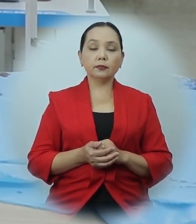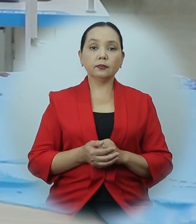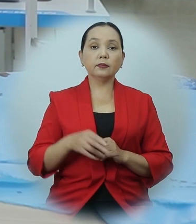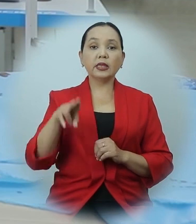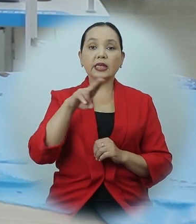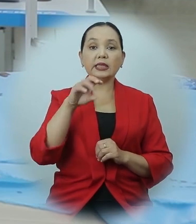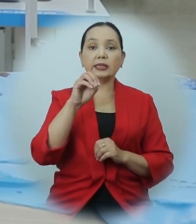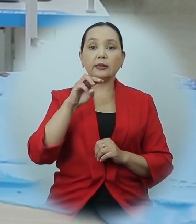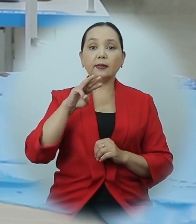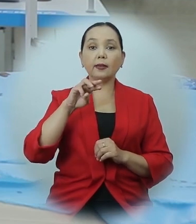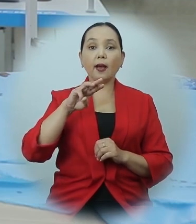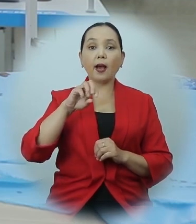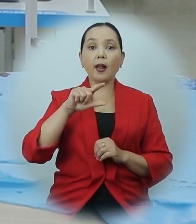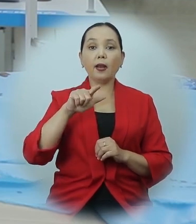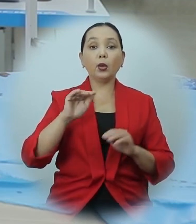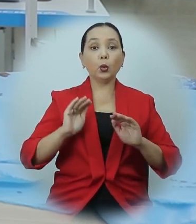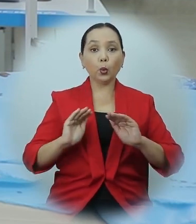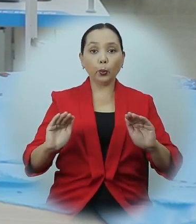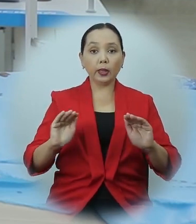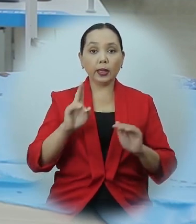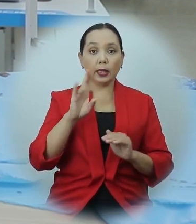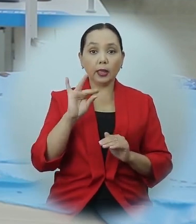Деталь юбки.